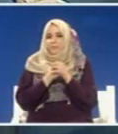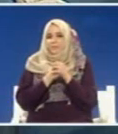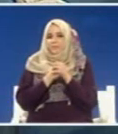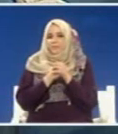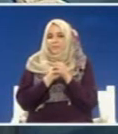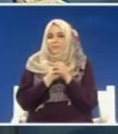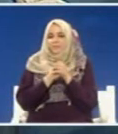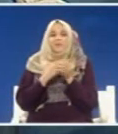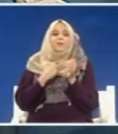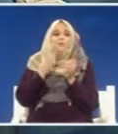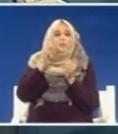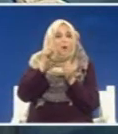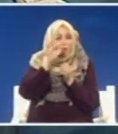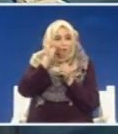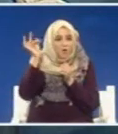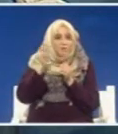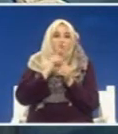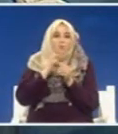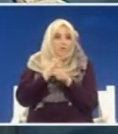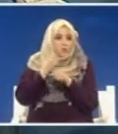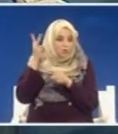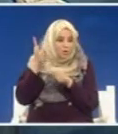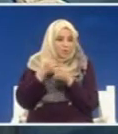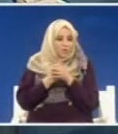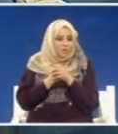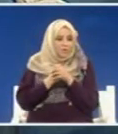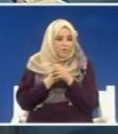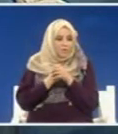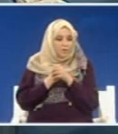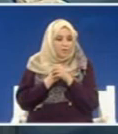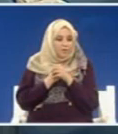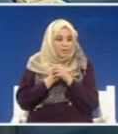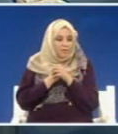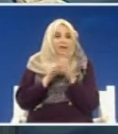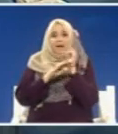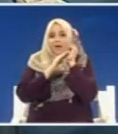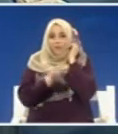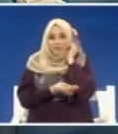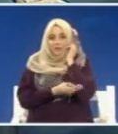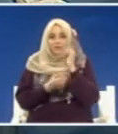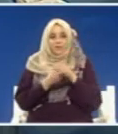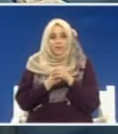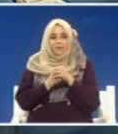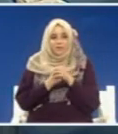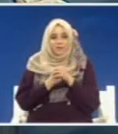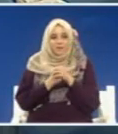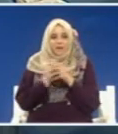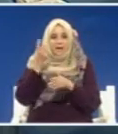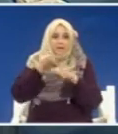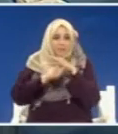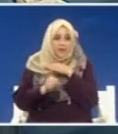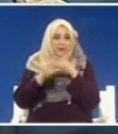عاونيني شوية رفعي صوتك، كنت في فرنسا منذ عامين ومن بعد كنت حامل وجيت وولدت بنتي هنا في